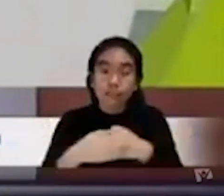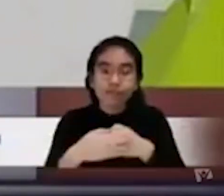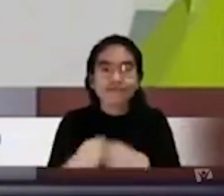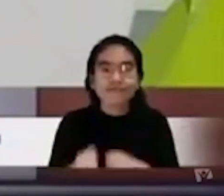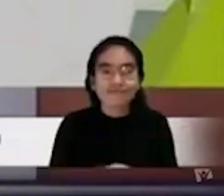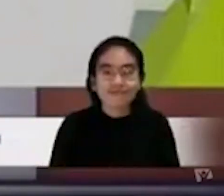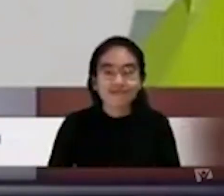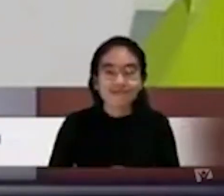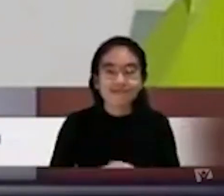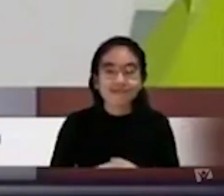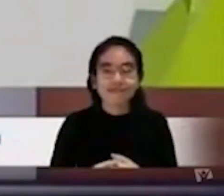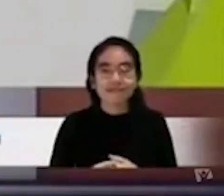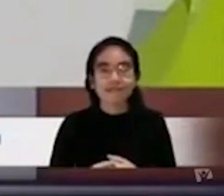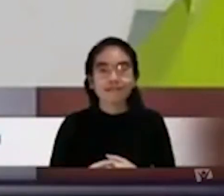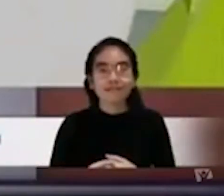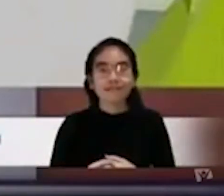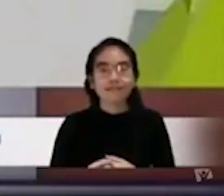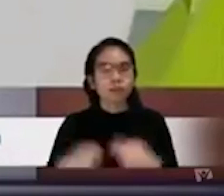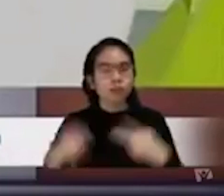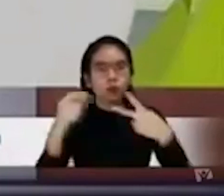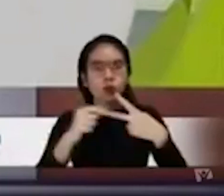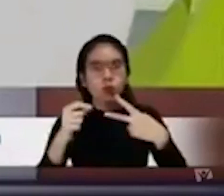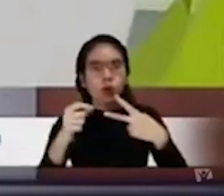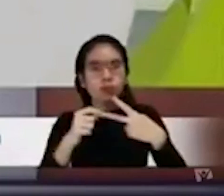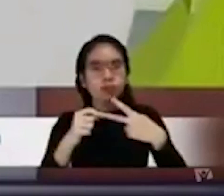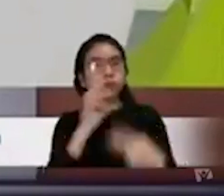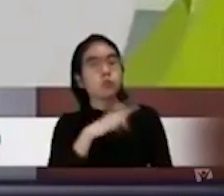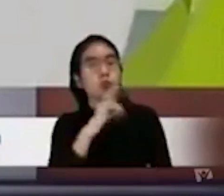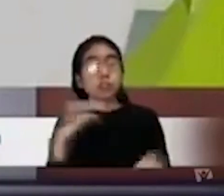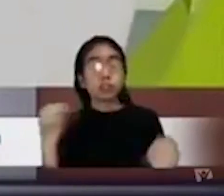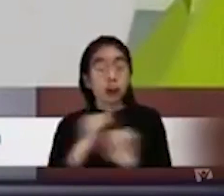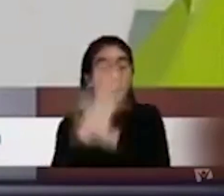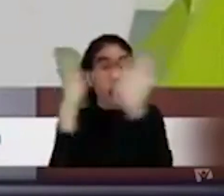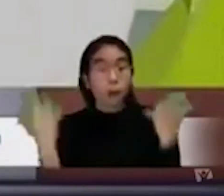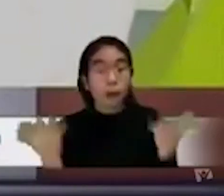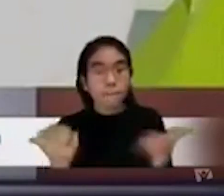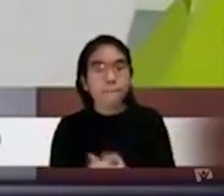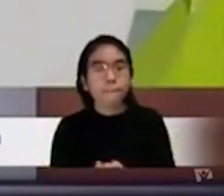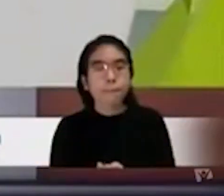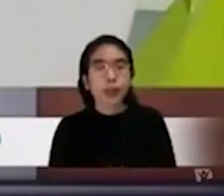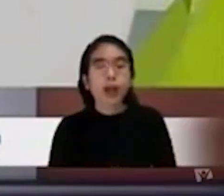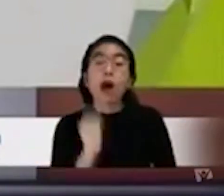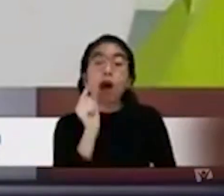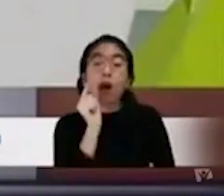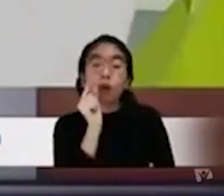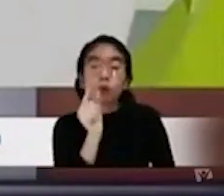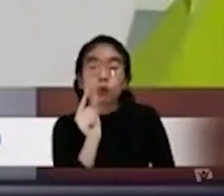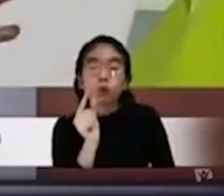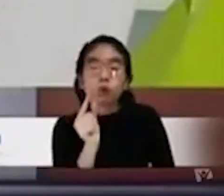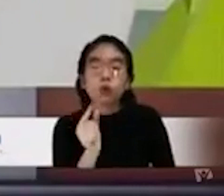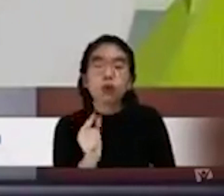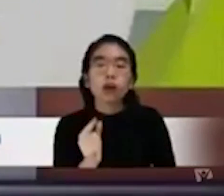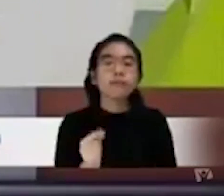rusak. Ini juga luar biasa. Dan yang paling hebat, manfaat terang mengusir